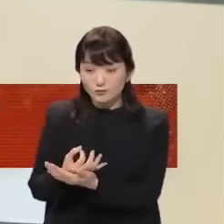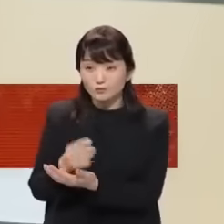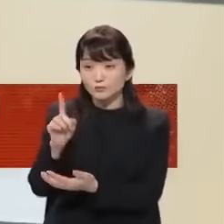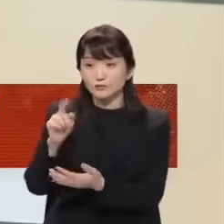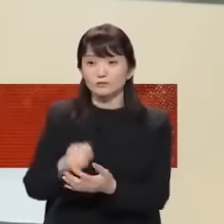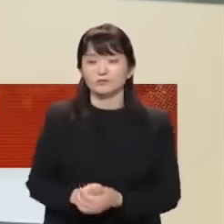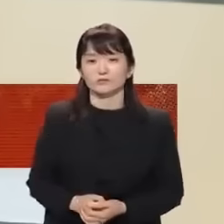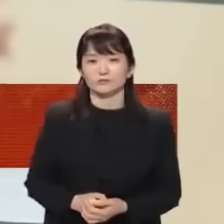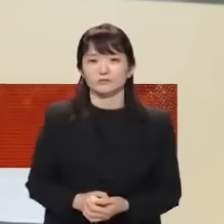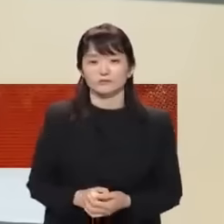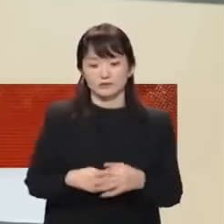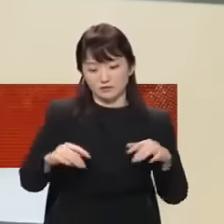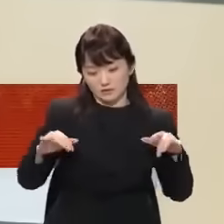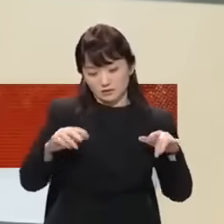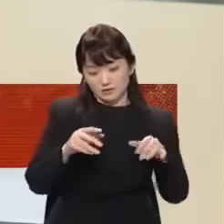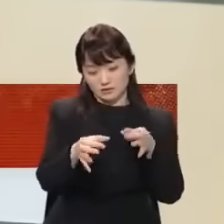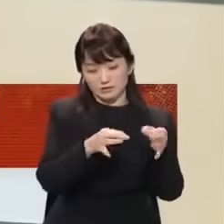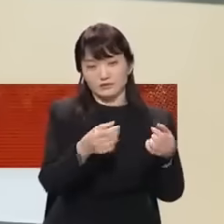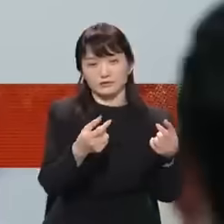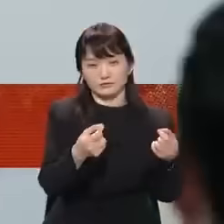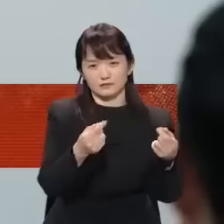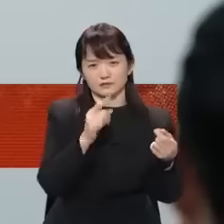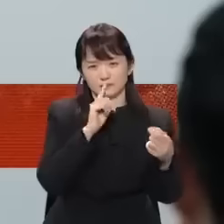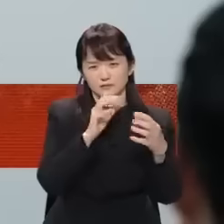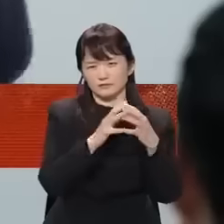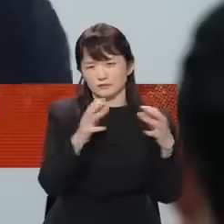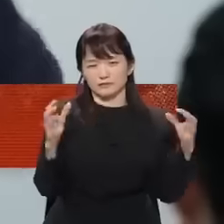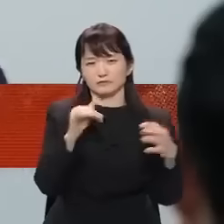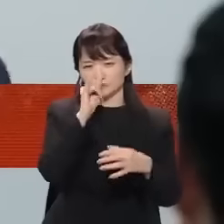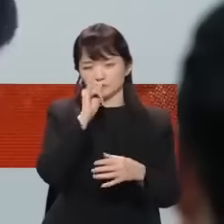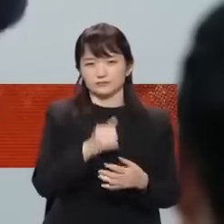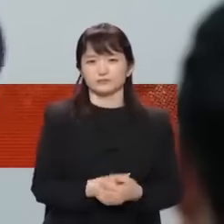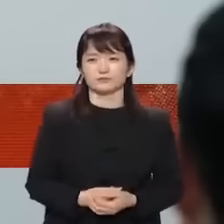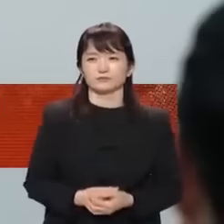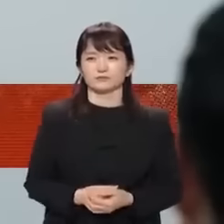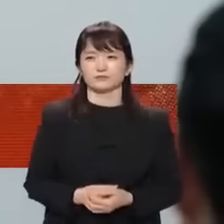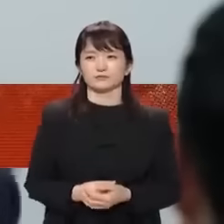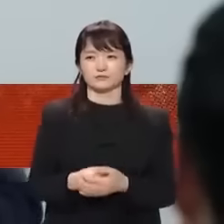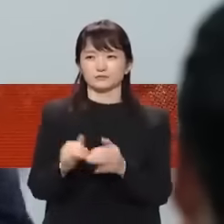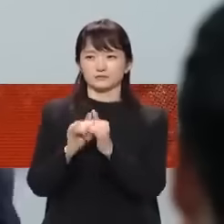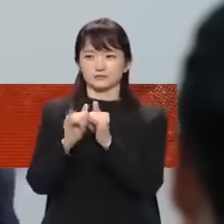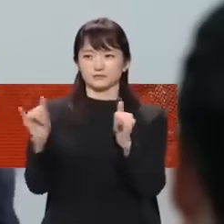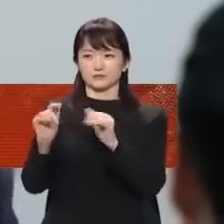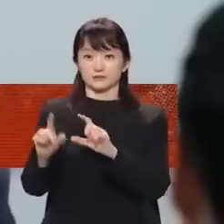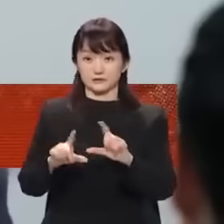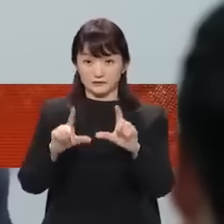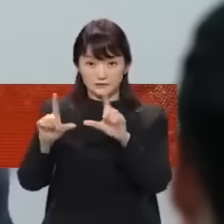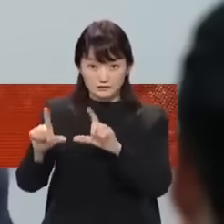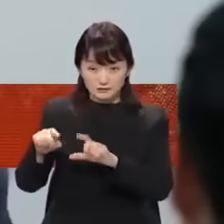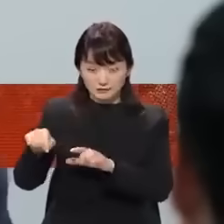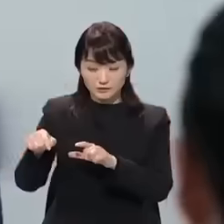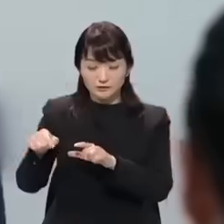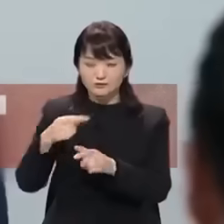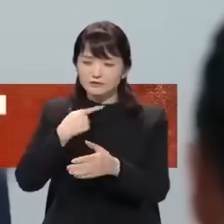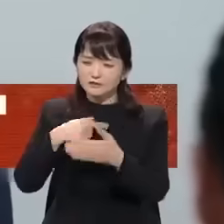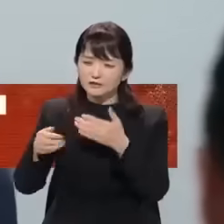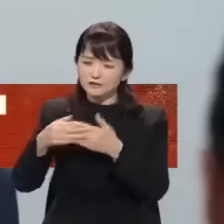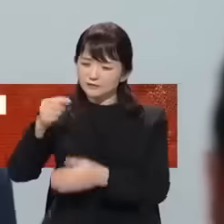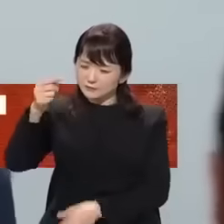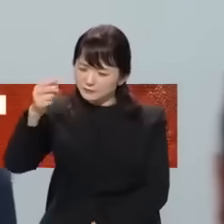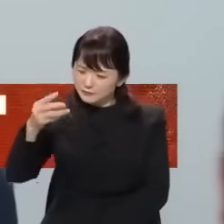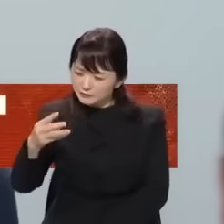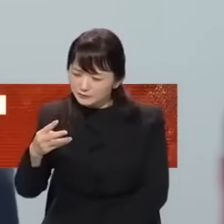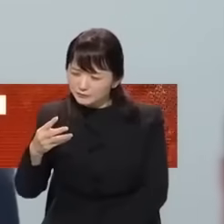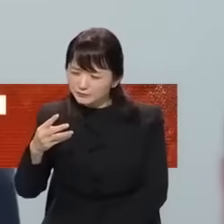광장 시장 같지 예 교수님 그 실제로 이제 인간이 살면서 저런 경우를 몇 번을 다하게 되면